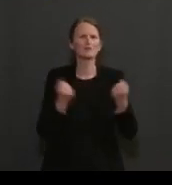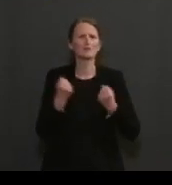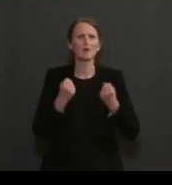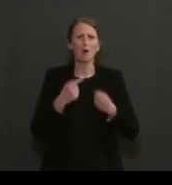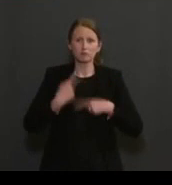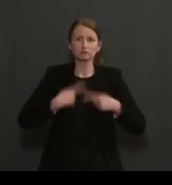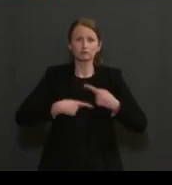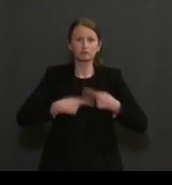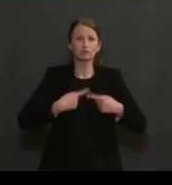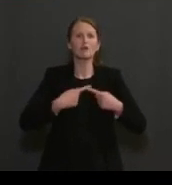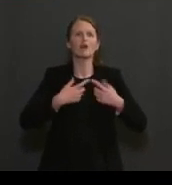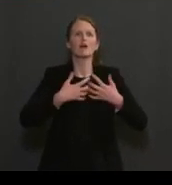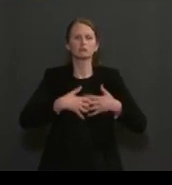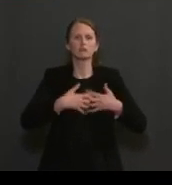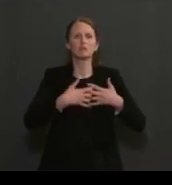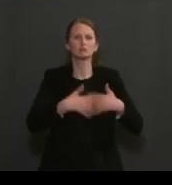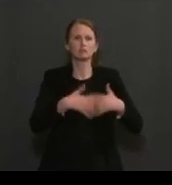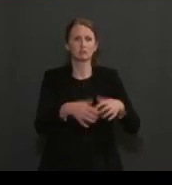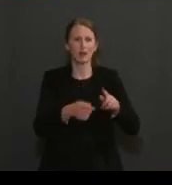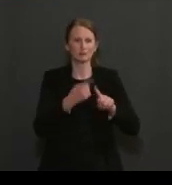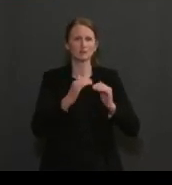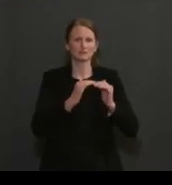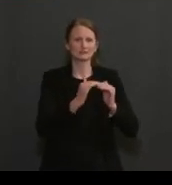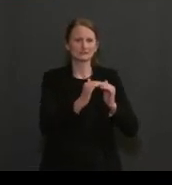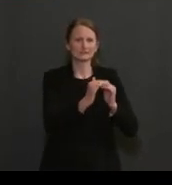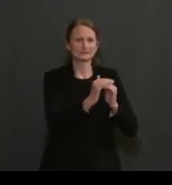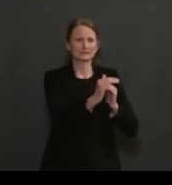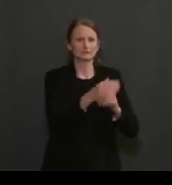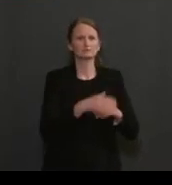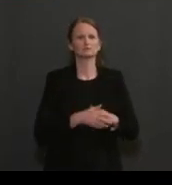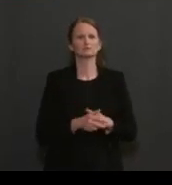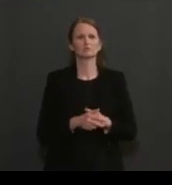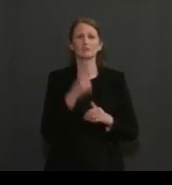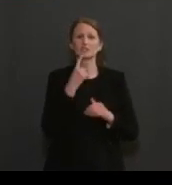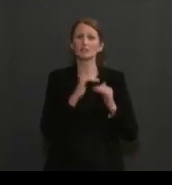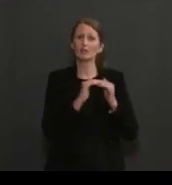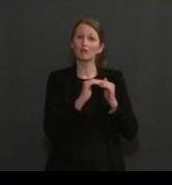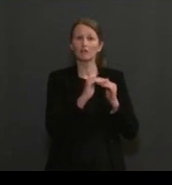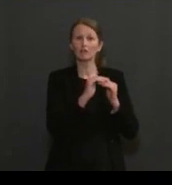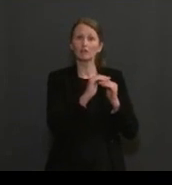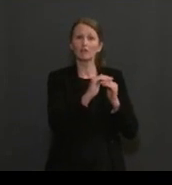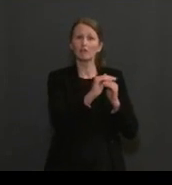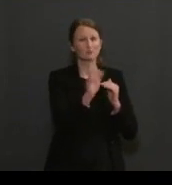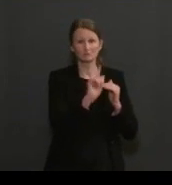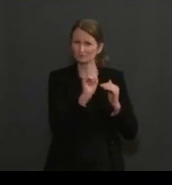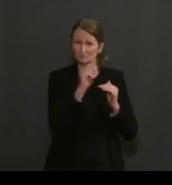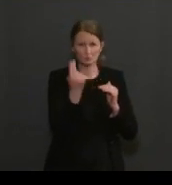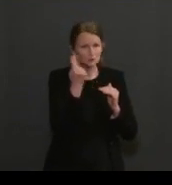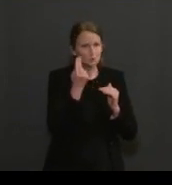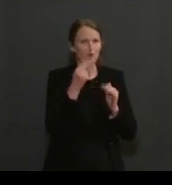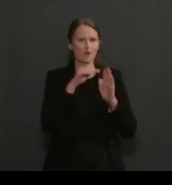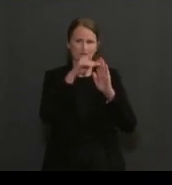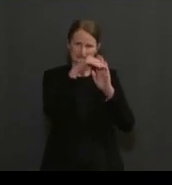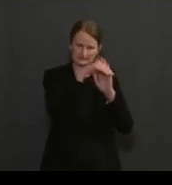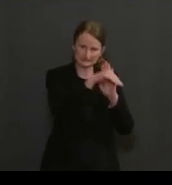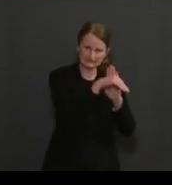Il est en surcharge. Donc on ne peut pas se contenter de ce que nous avons. On doit continuer effectivement de manière à avoir une diminution